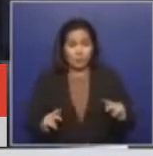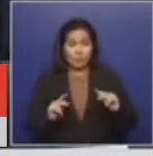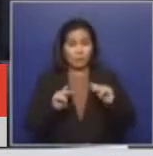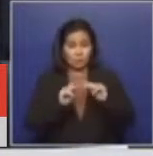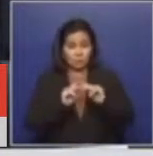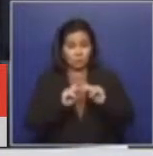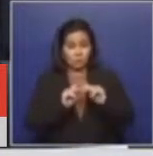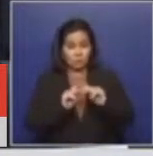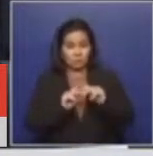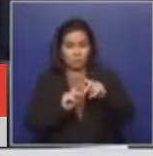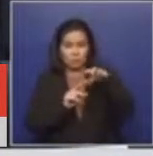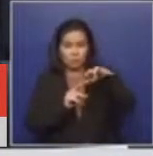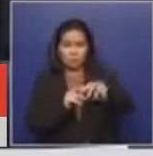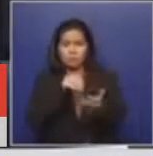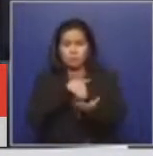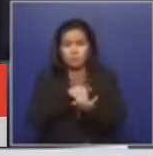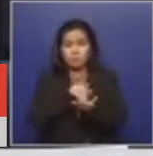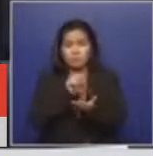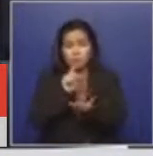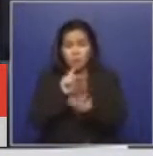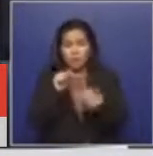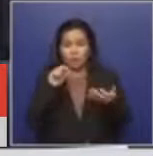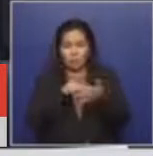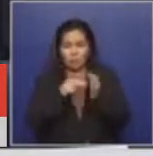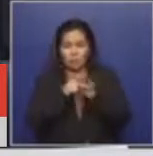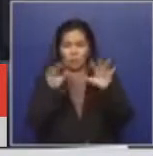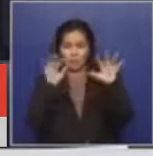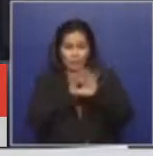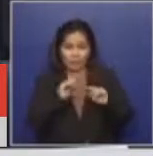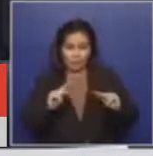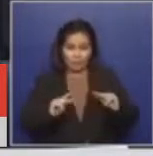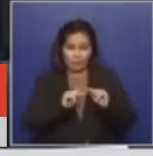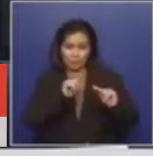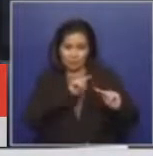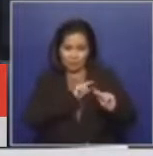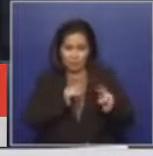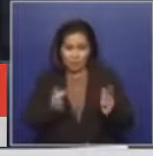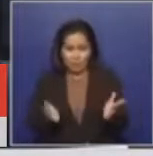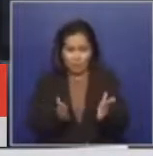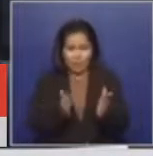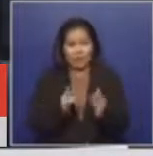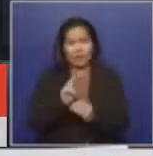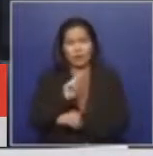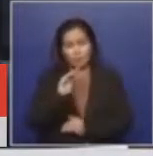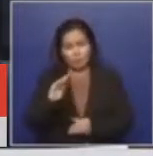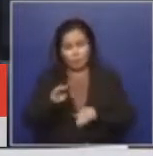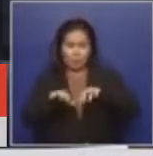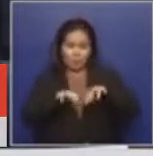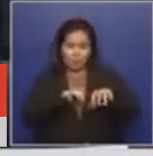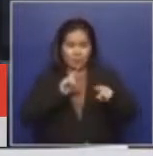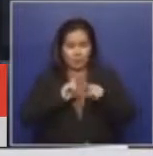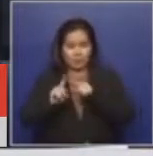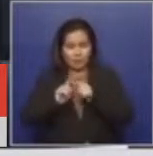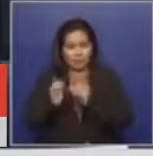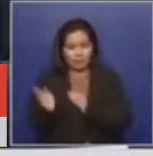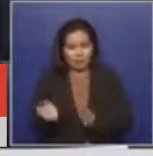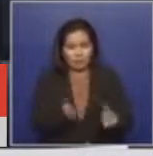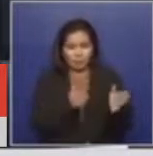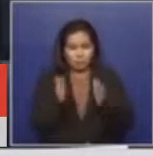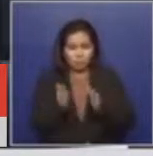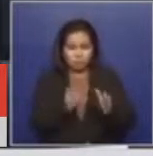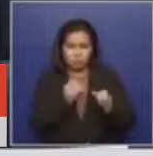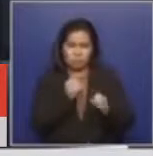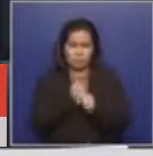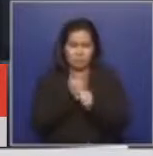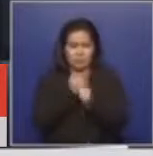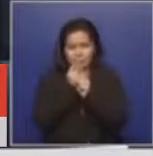ค่ regulator คือผู้ที่จะทำให้ระบบต่างๆบริหารไปได้อย่างเต็มที่นะ